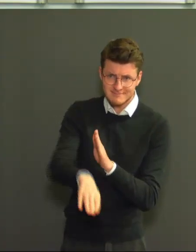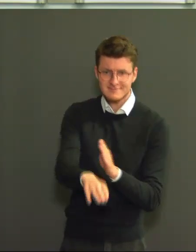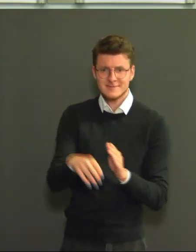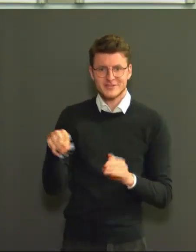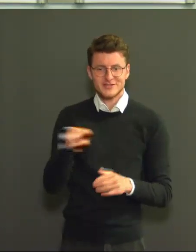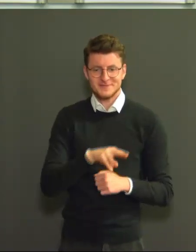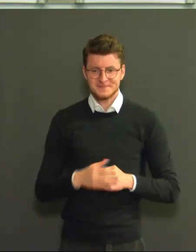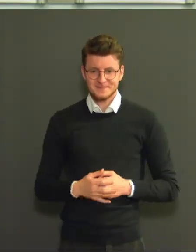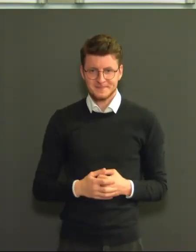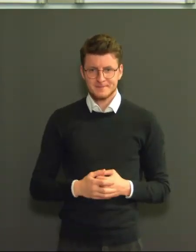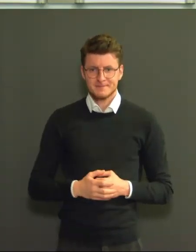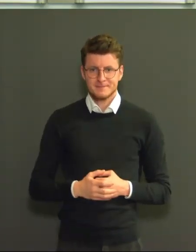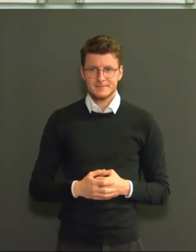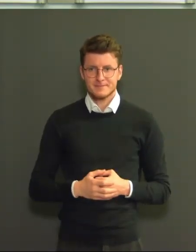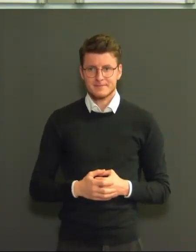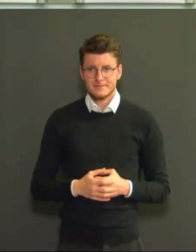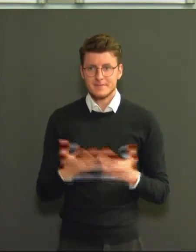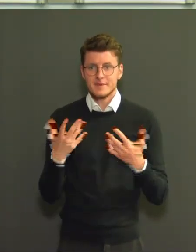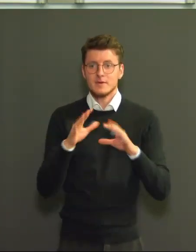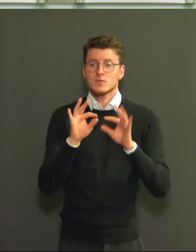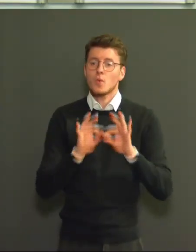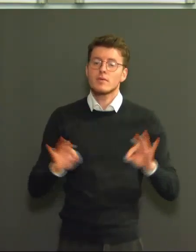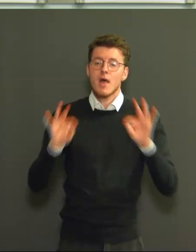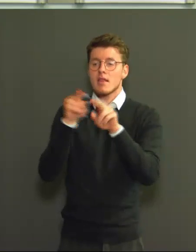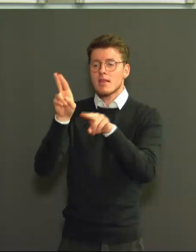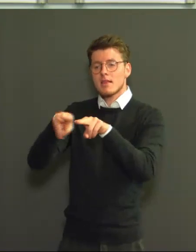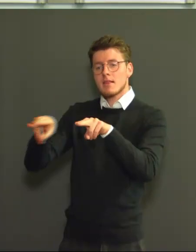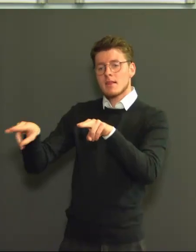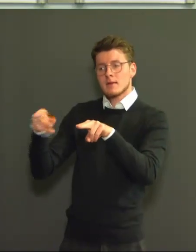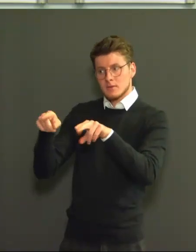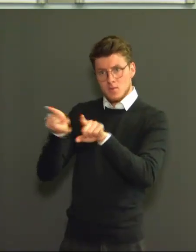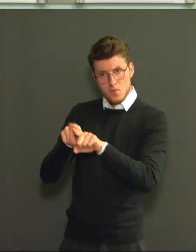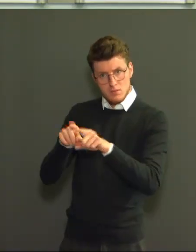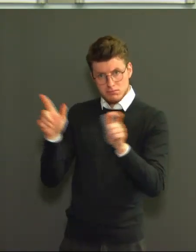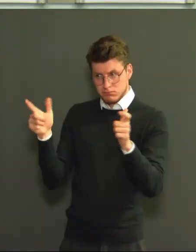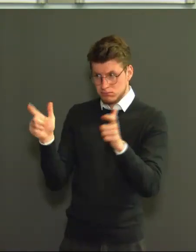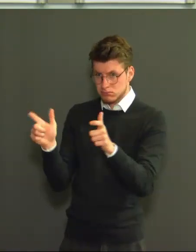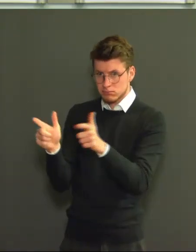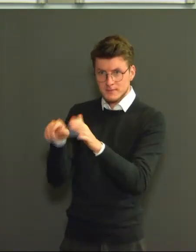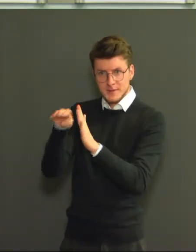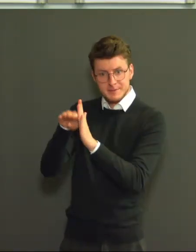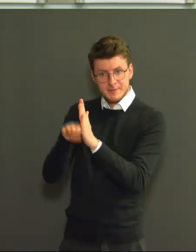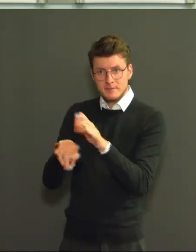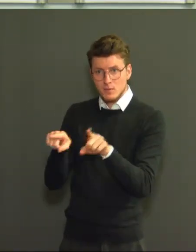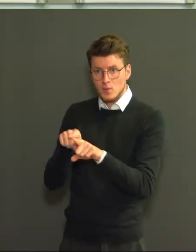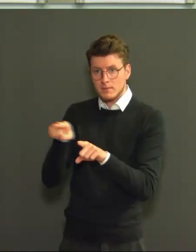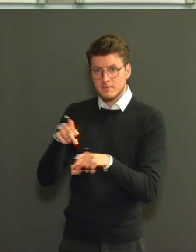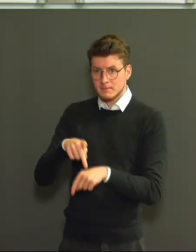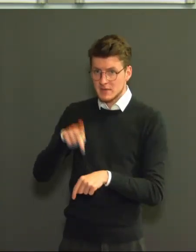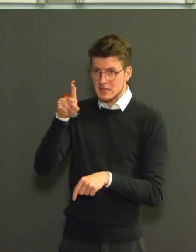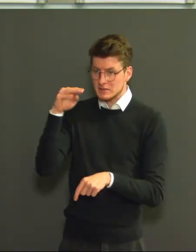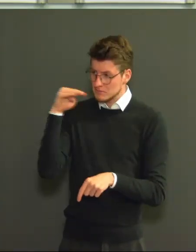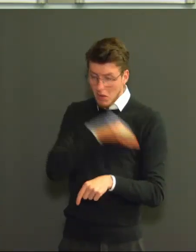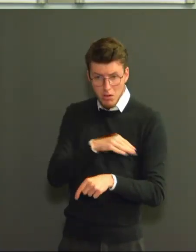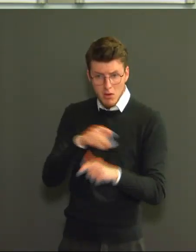De totale ziekenhuisbezetting daalt eveneens verder en het tempo is zelfs lichtjes toegenomen.